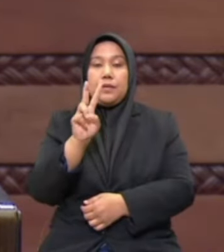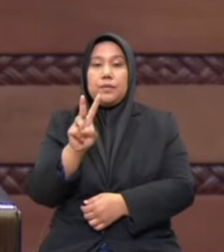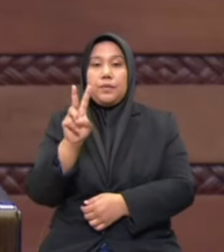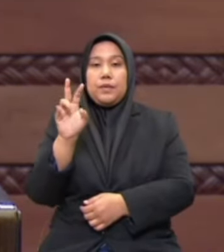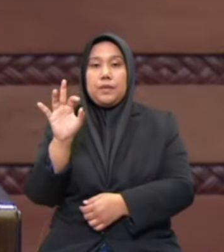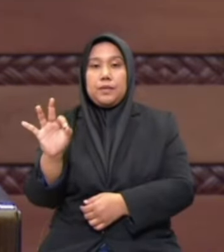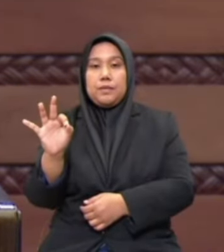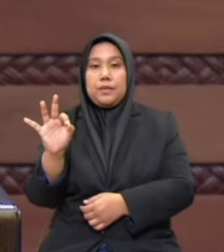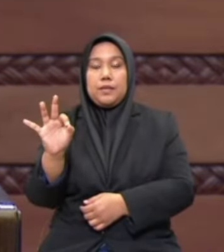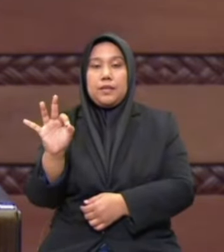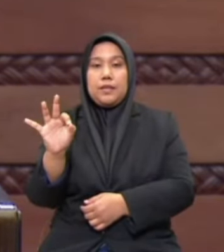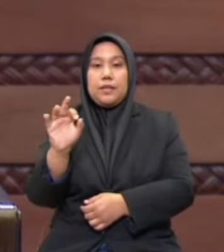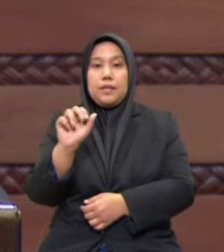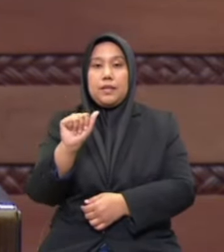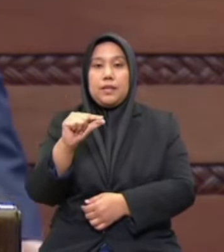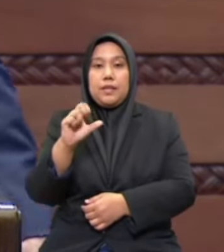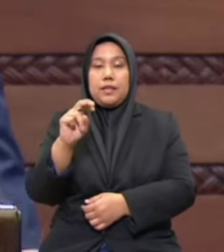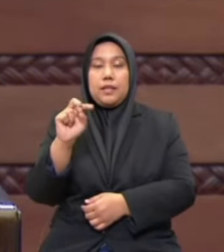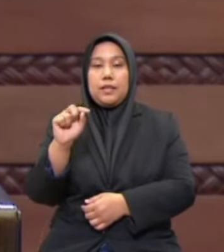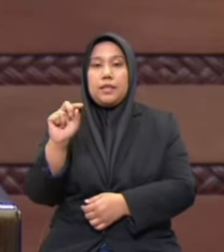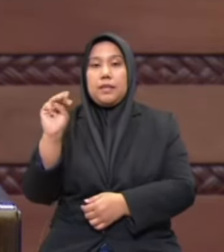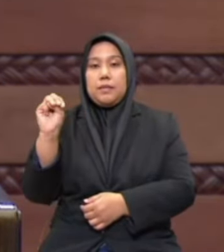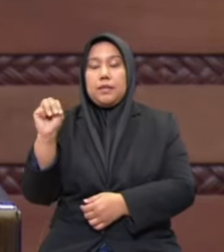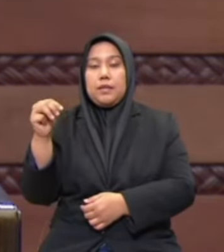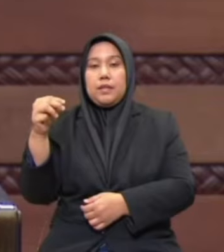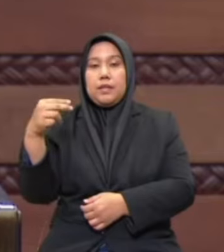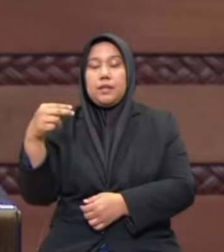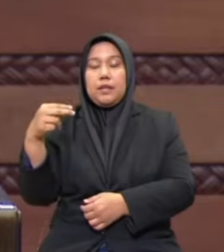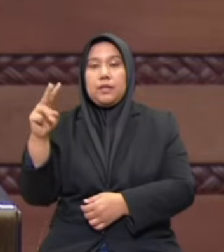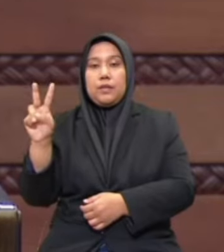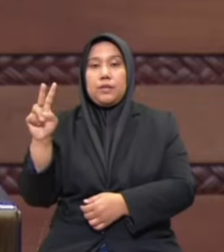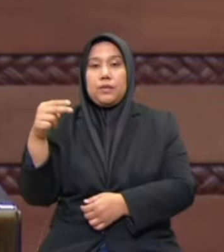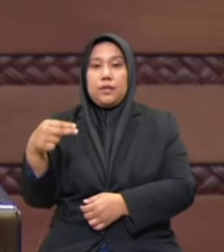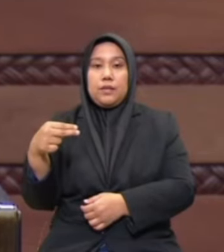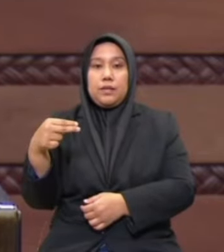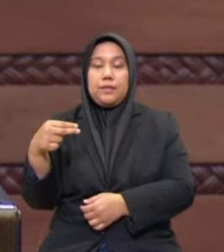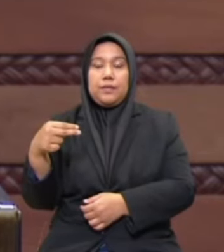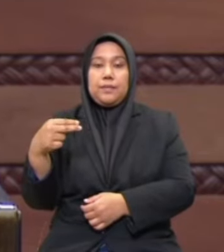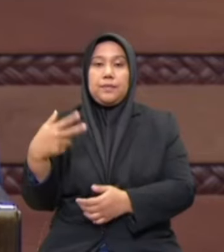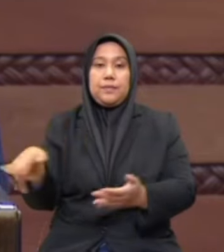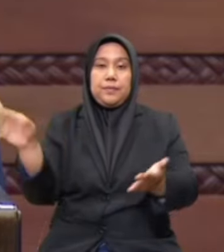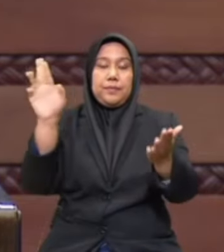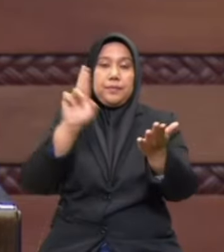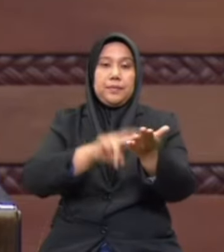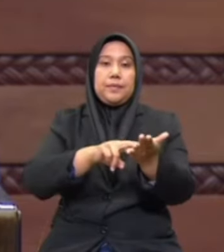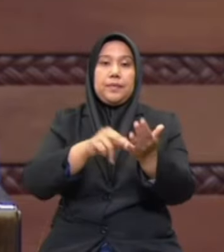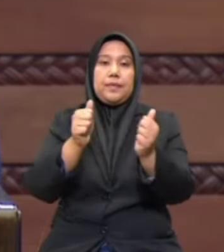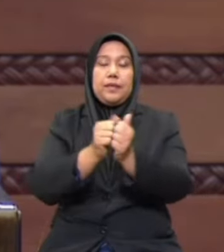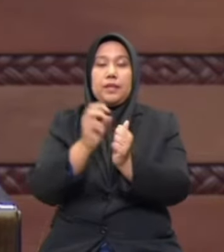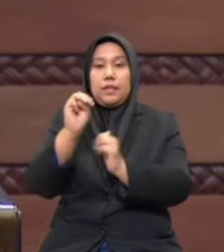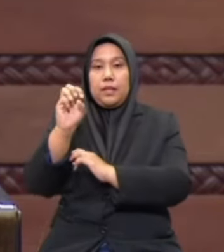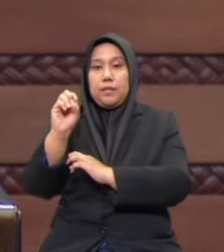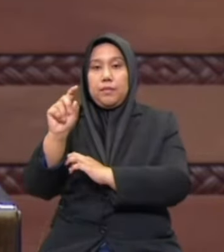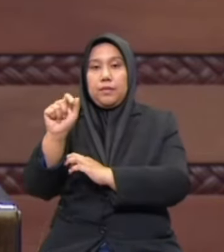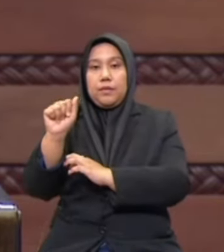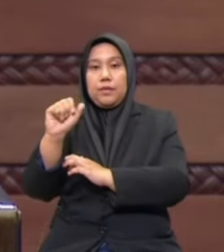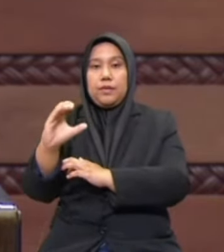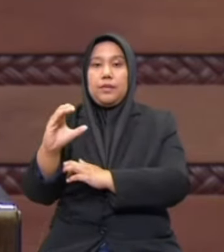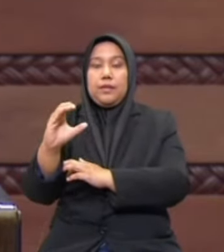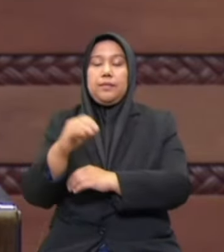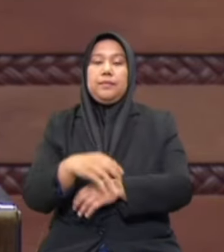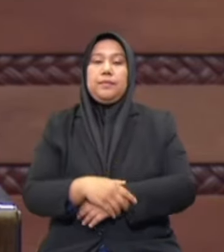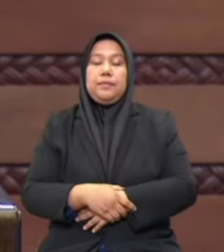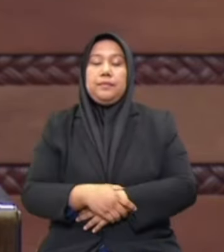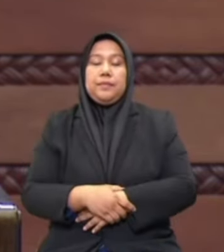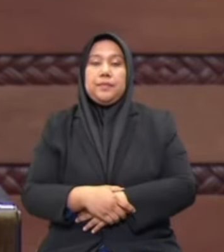Ejen m2h bertata dengan m so kata monopoli punya cerita memang tiada